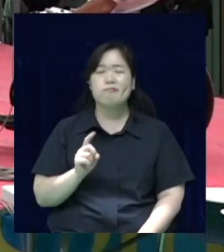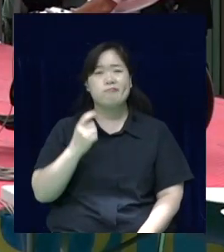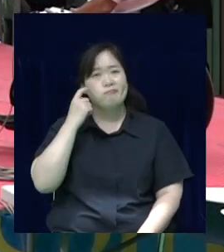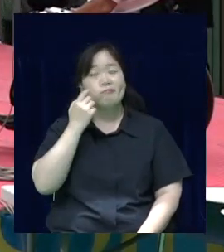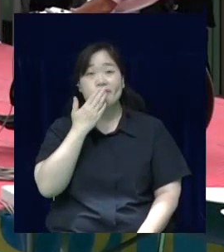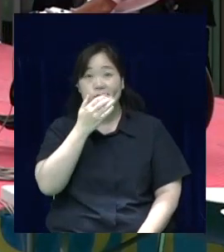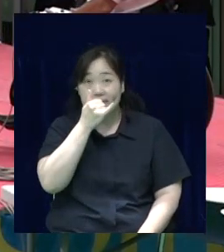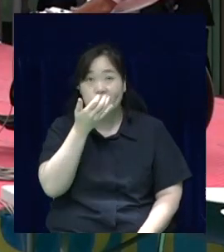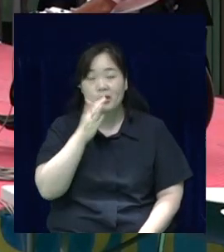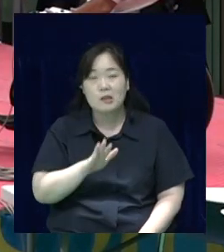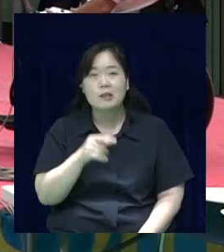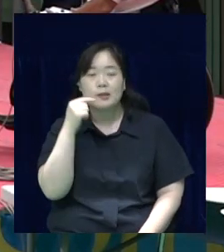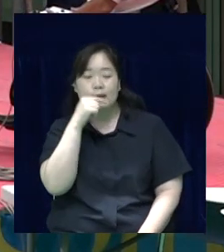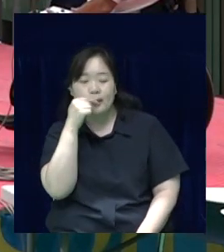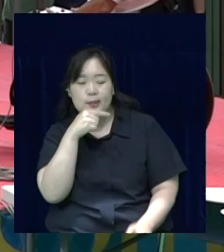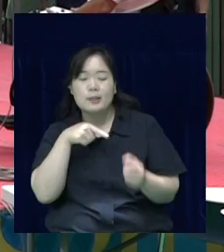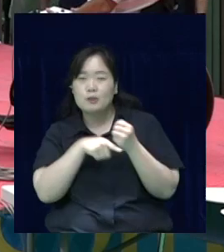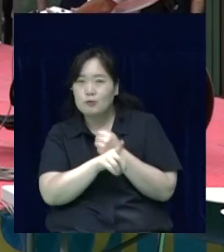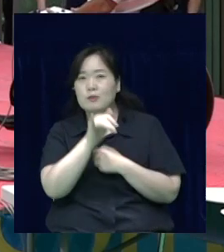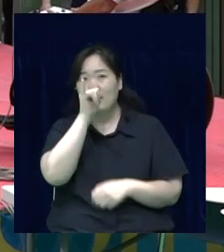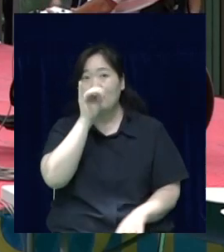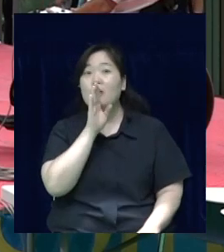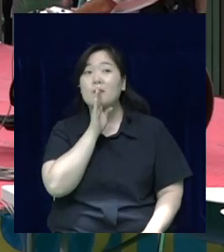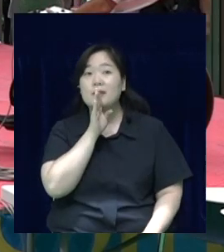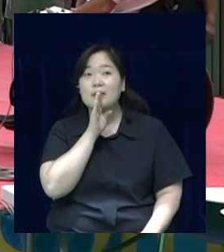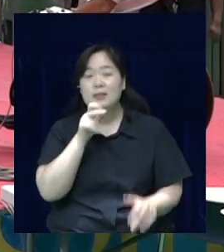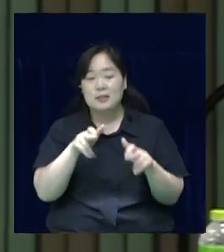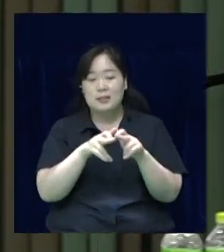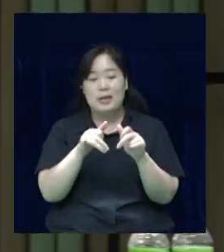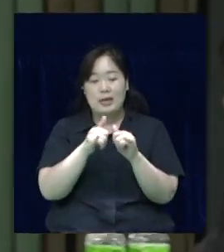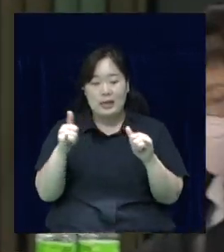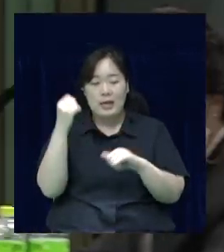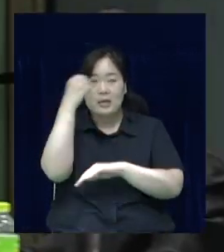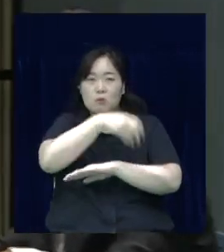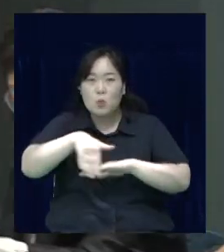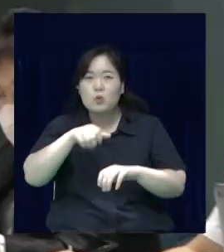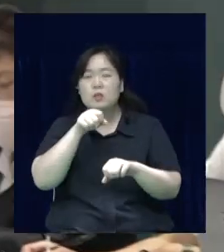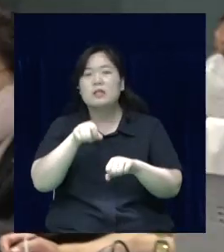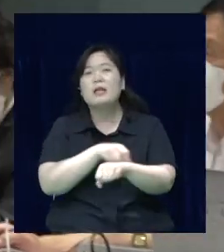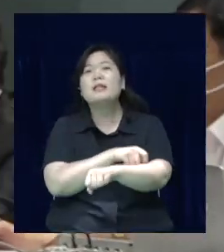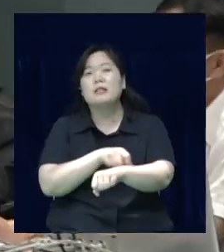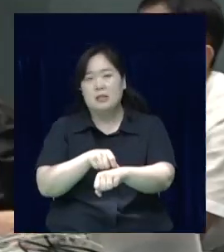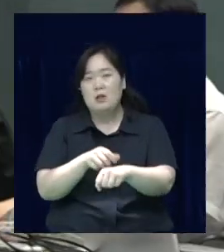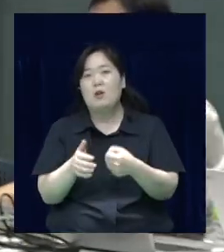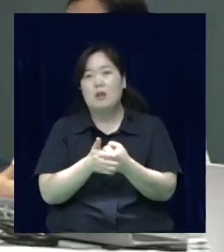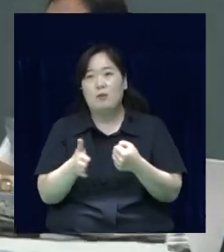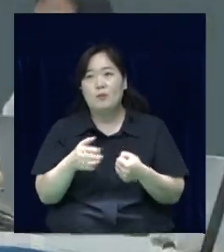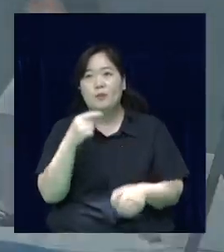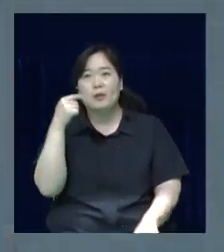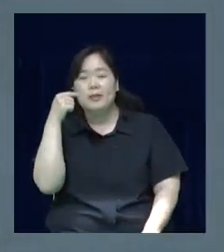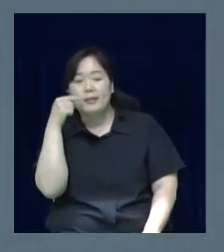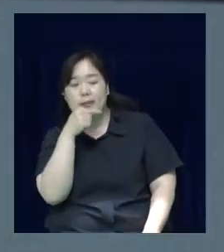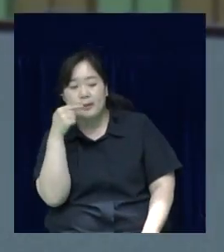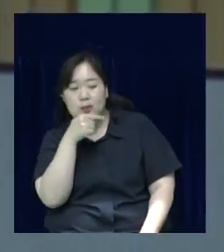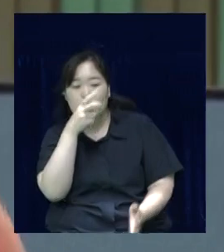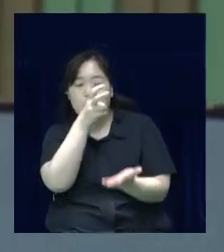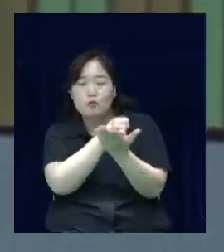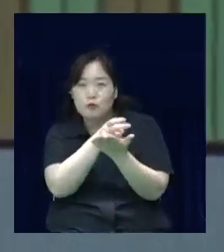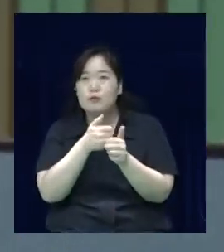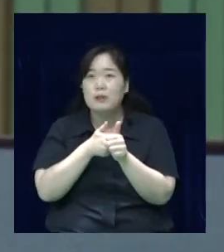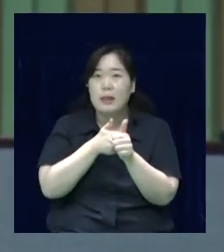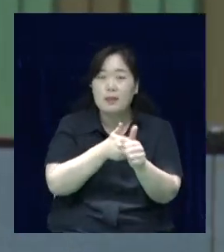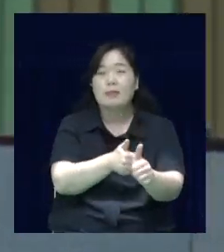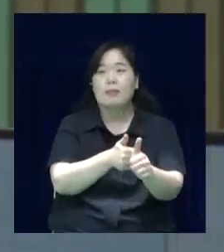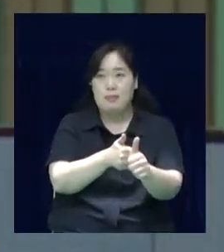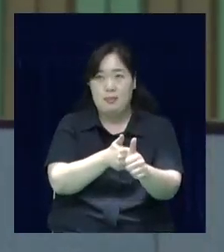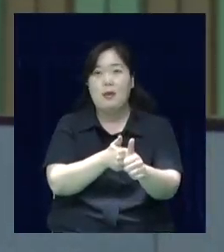좀 깐깐할 수밖에 없는 이유가 또 있죠. 예, 그렇습니다. 이 장애인 스포츠의 어떤 특징 때문에 그렇습니다. 그렇게 엄격한 어떤 룰에 입각해서